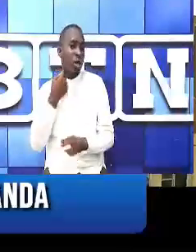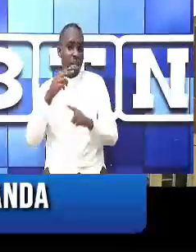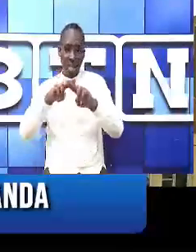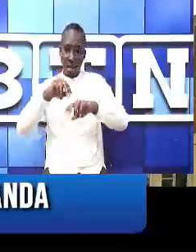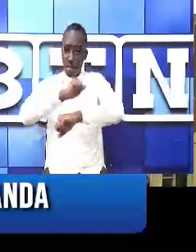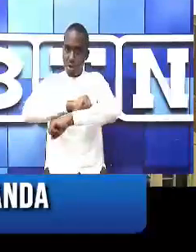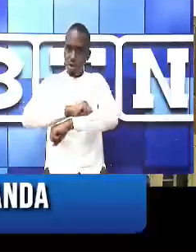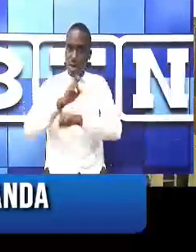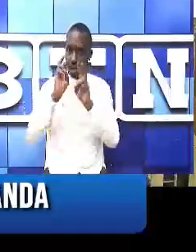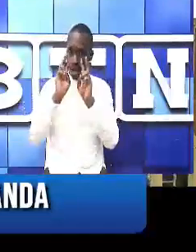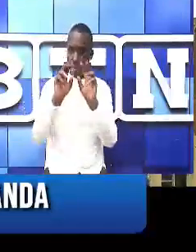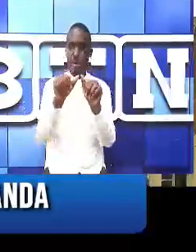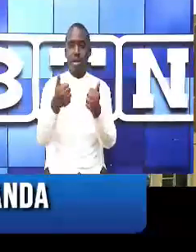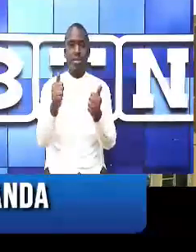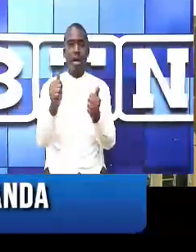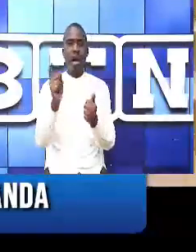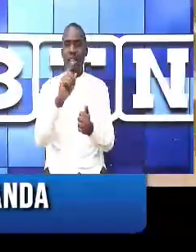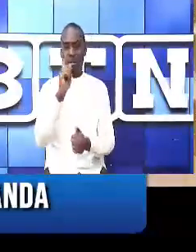neza atabangamiwe